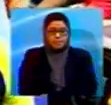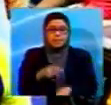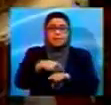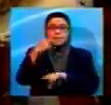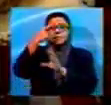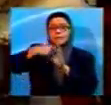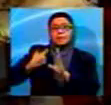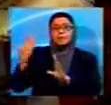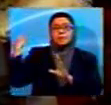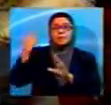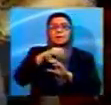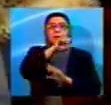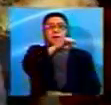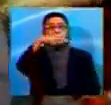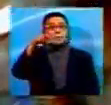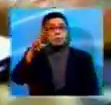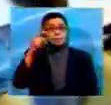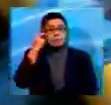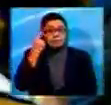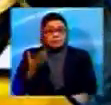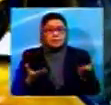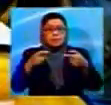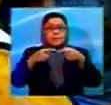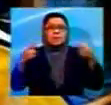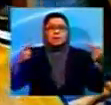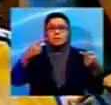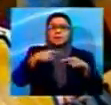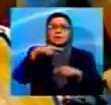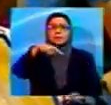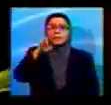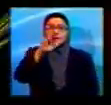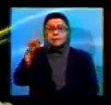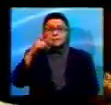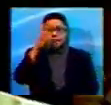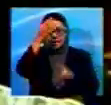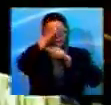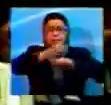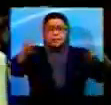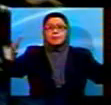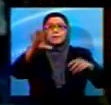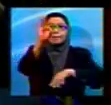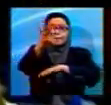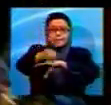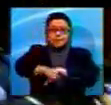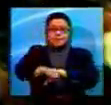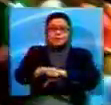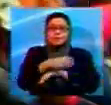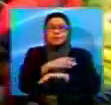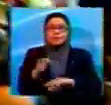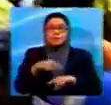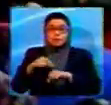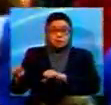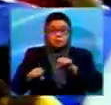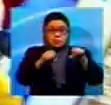pilihan Raya SPR menjangka keputusan prk ini diketahui menjelang 9 Malam esok sungai dondang merupakan daerah